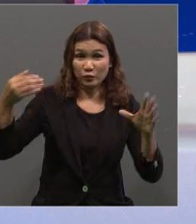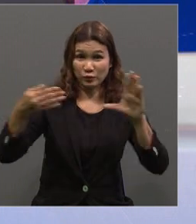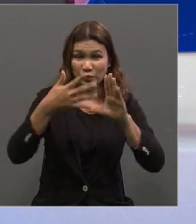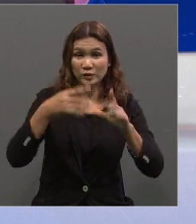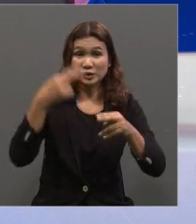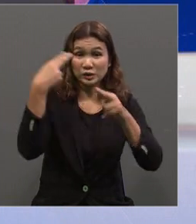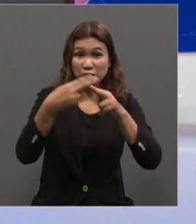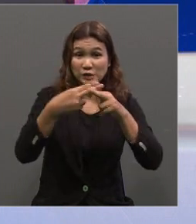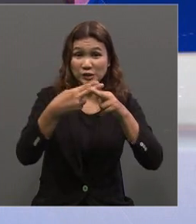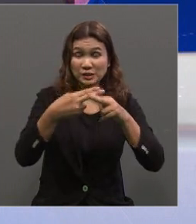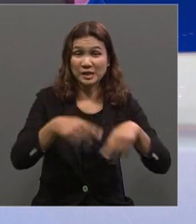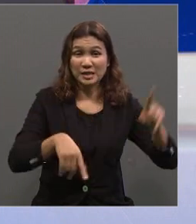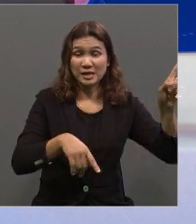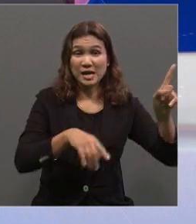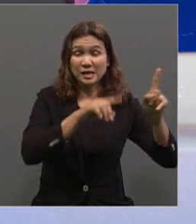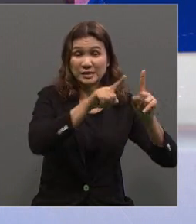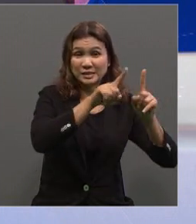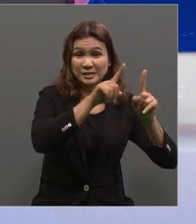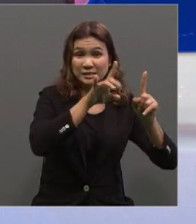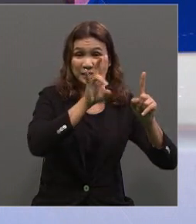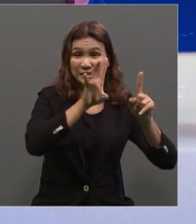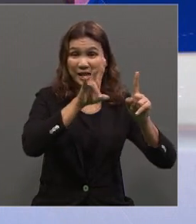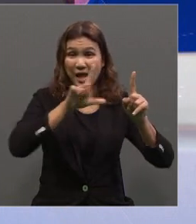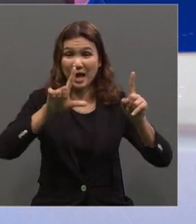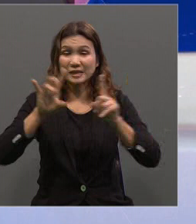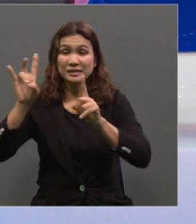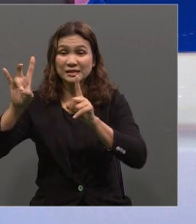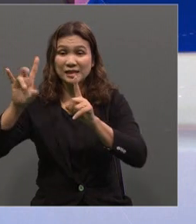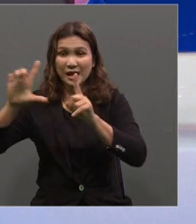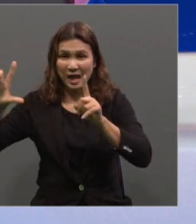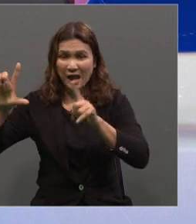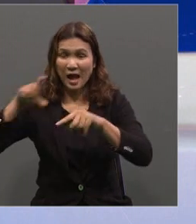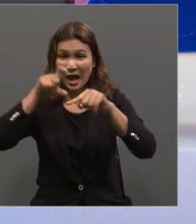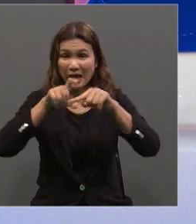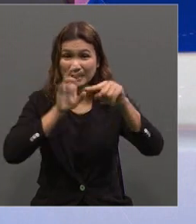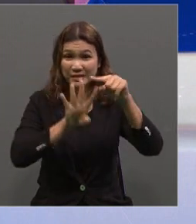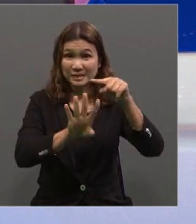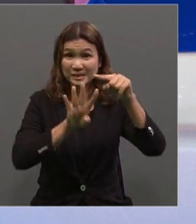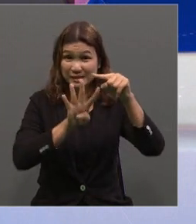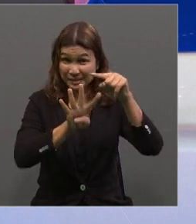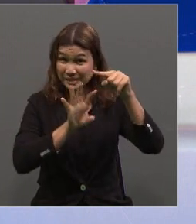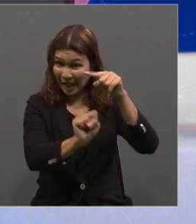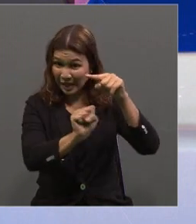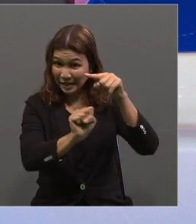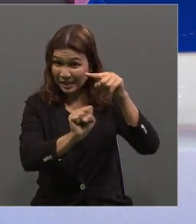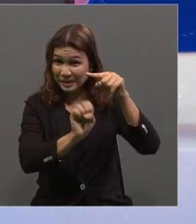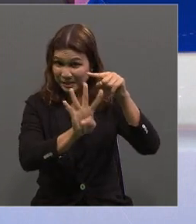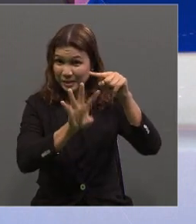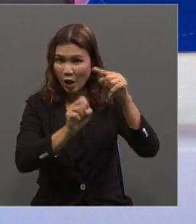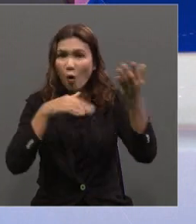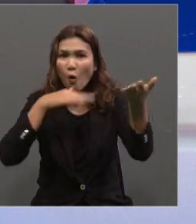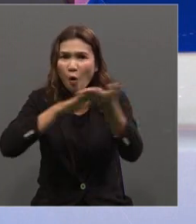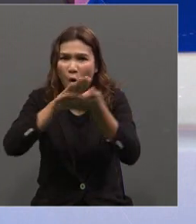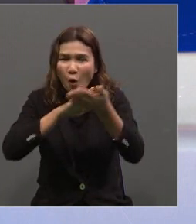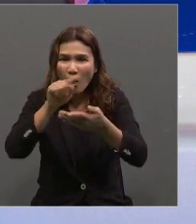รายชื่อ7ล้านเสียงนะคะหารด้วย 400,000 เสียงนะคะก็คือ 400,000 แต่ว่าขออภัยคุณผู้